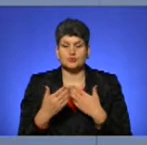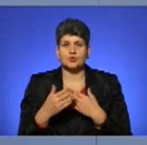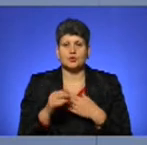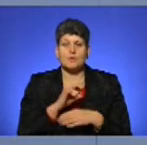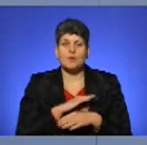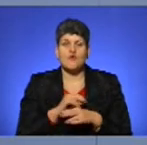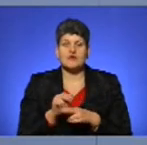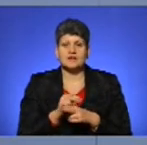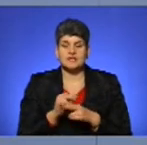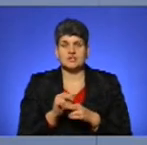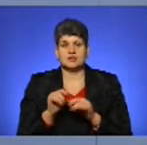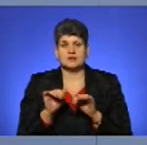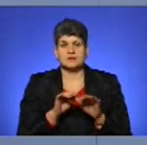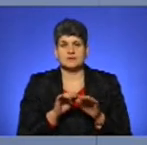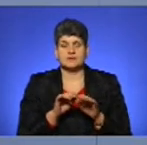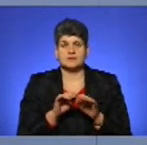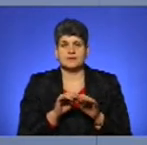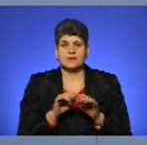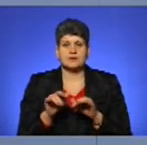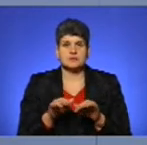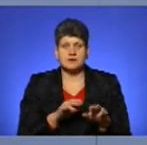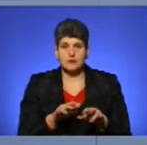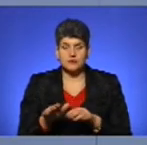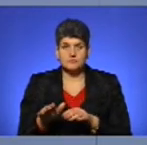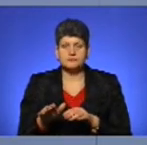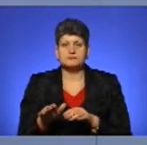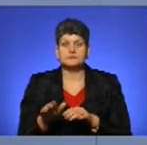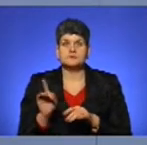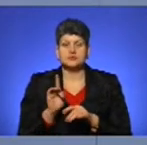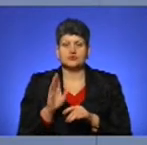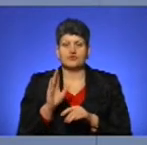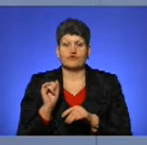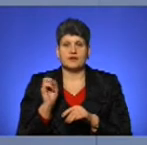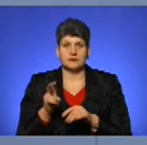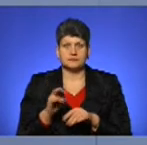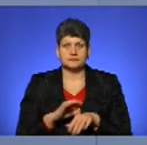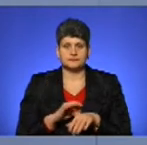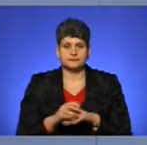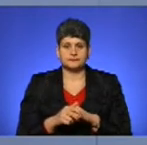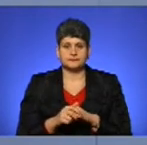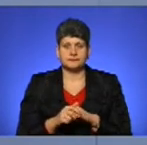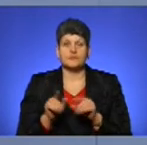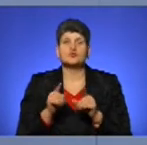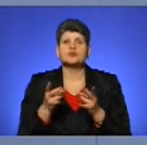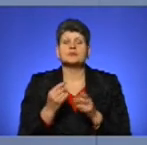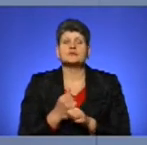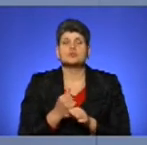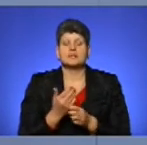профілактичних заходів, активних профілактичних заходів щодо ВІЛ-інфекції. Що треба